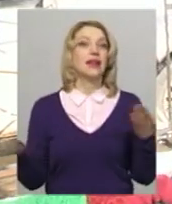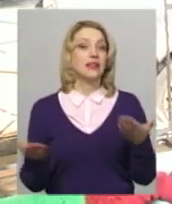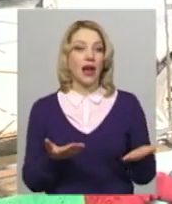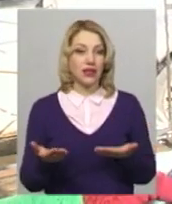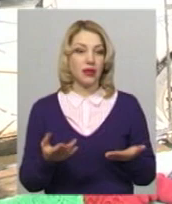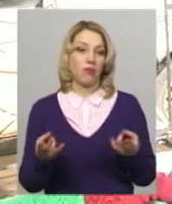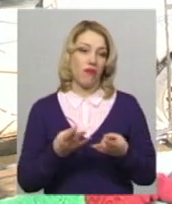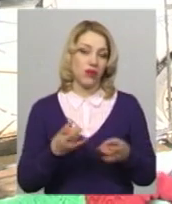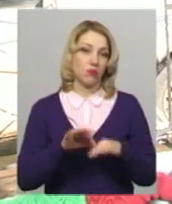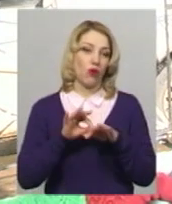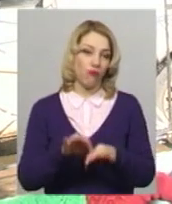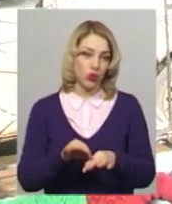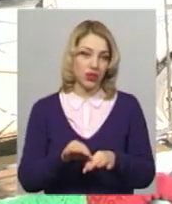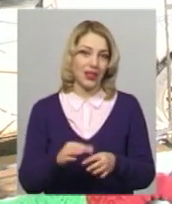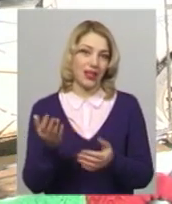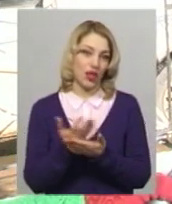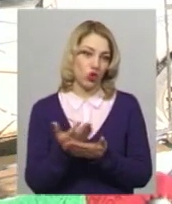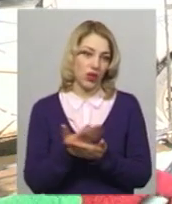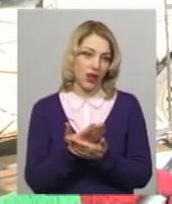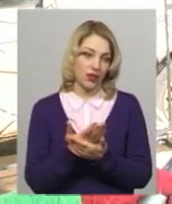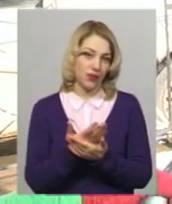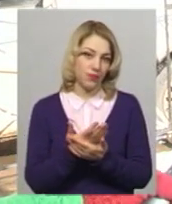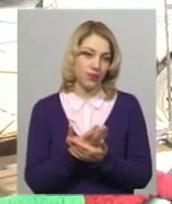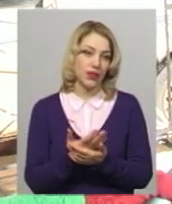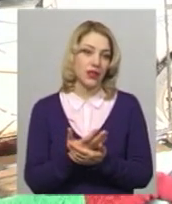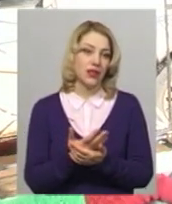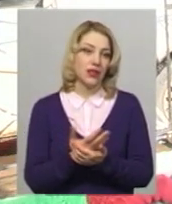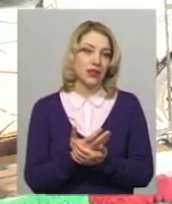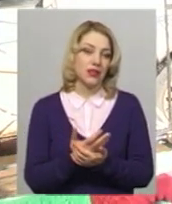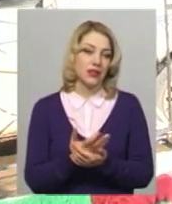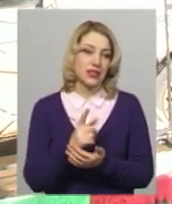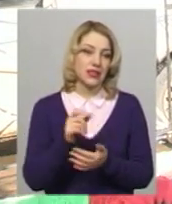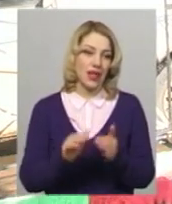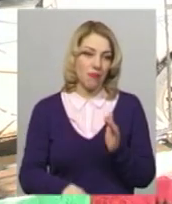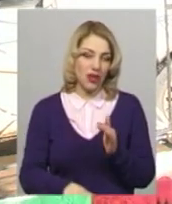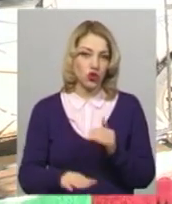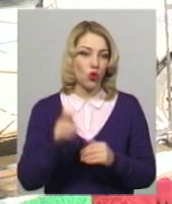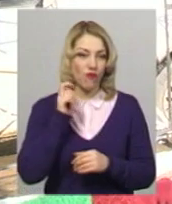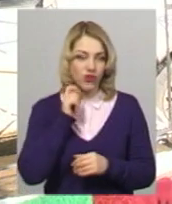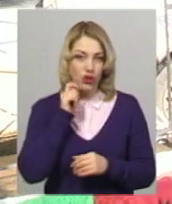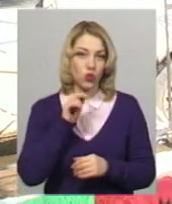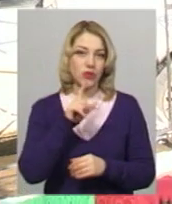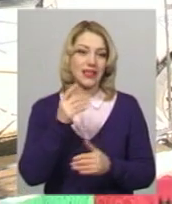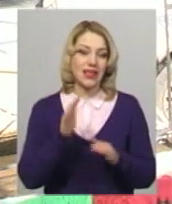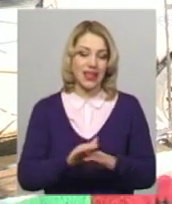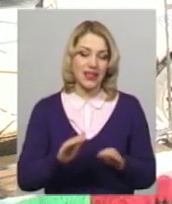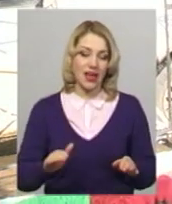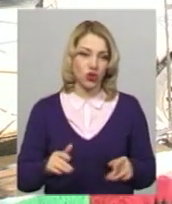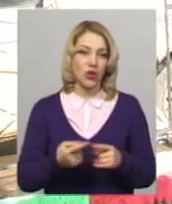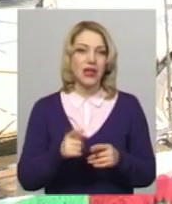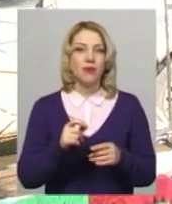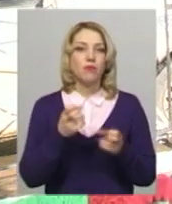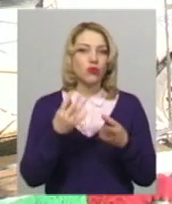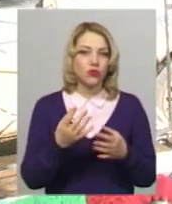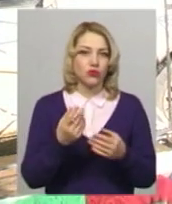повинен проводити кінотеатр. З найменшого віку, з дитячими садочками, за суто символічну